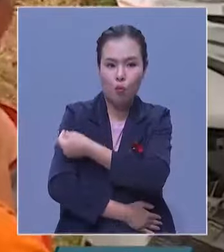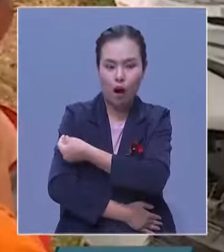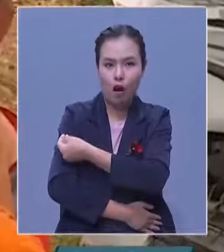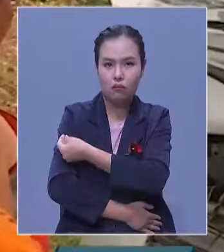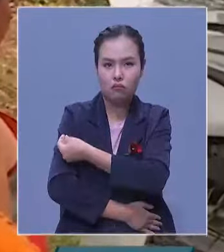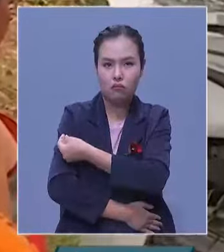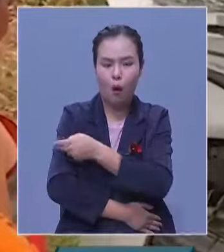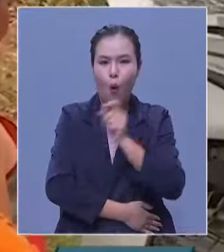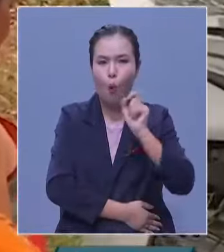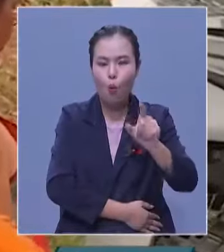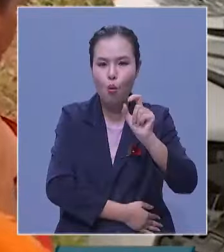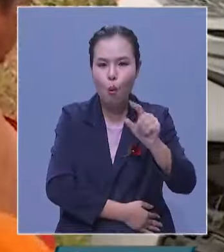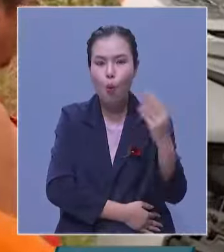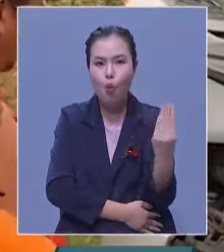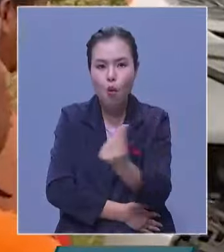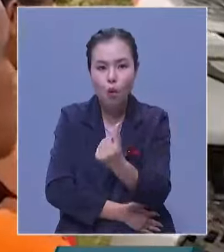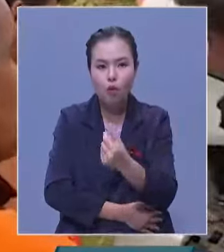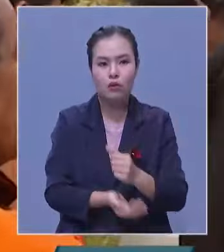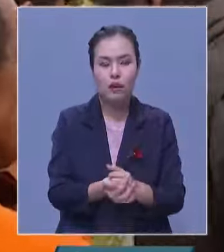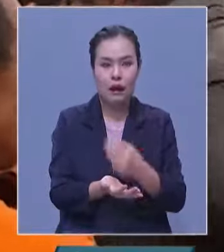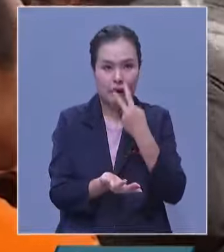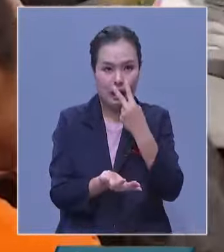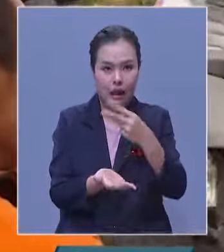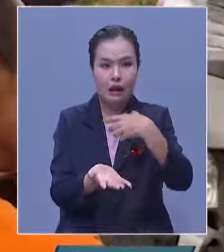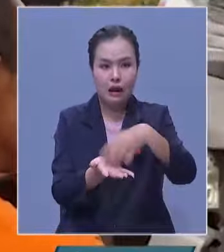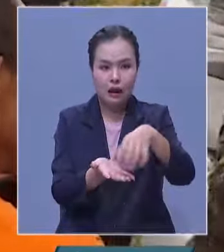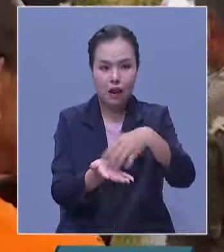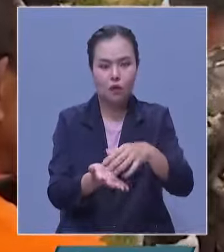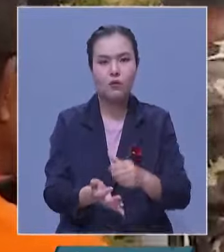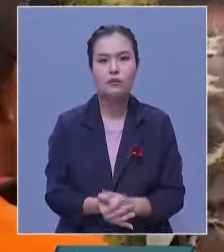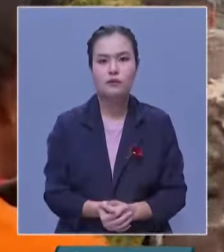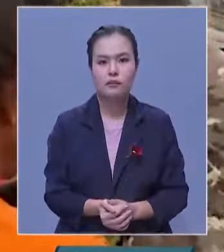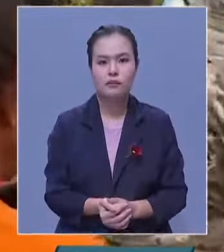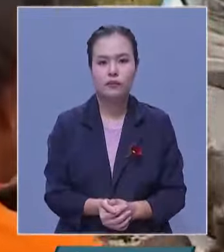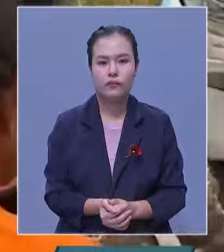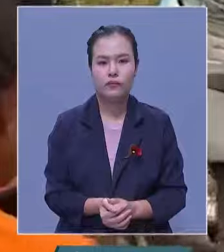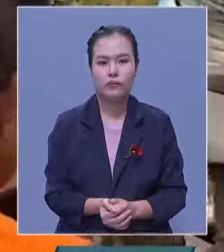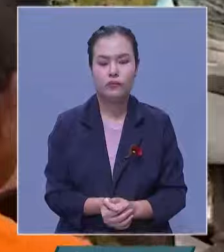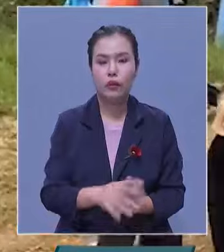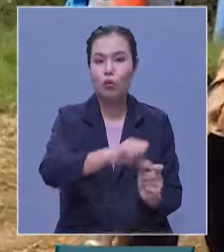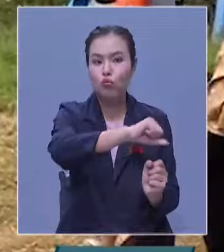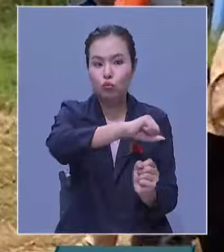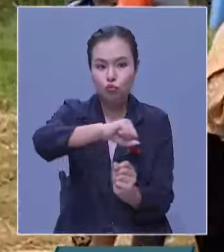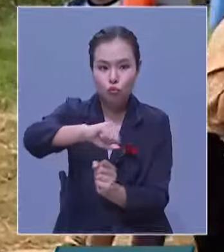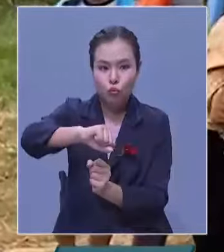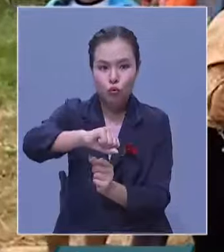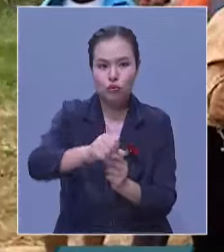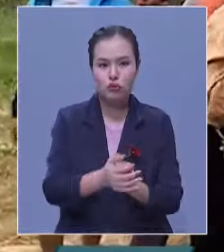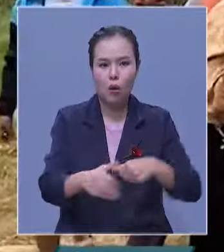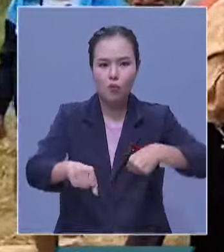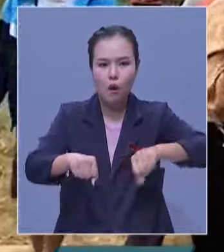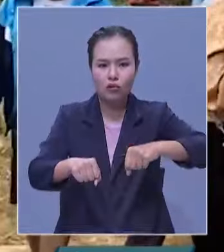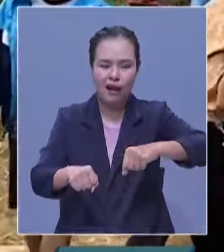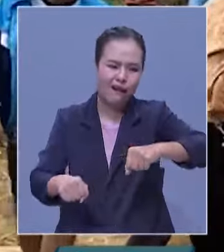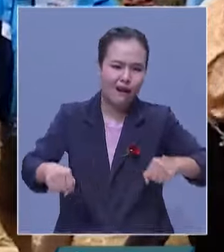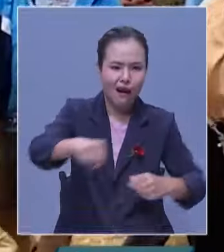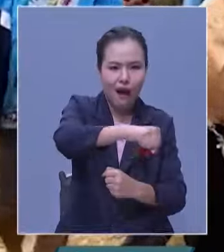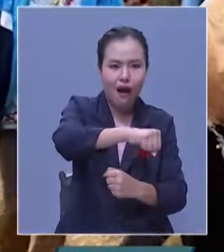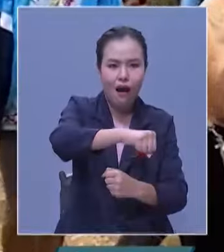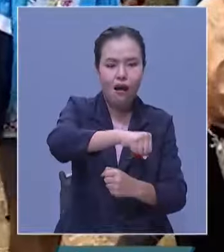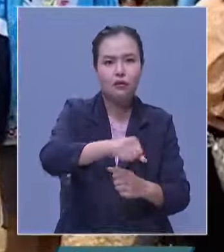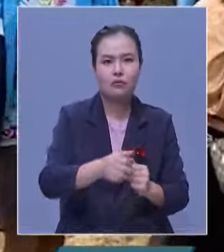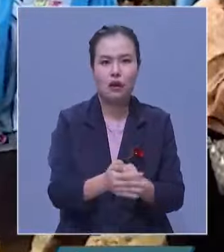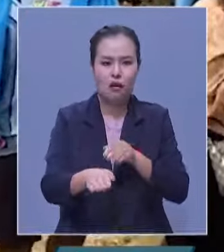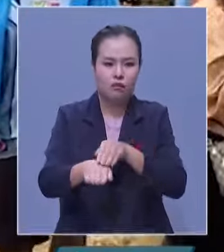ภูมิเป็นการเร่งด่วนคนที่เห็นเหตุการณ์เนี่ยเขาเล่าให้ฟังนะคะเขาบอกว่ารถตู้คันนี้หักหลบมอเตอร์ไซค์แล้วก็เลยเสีย